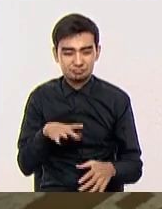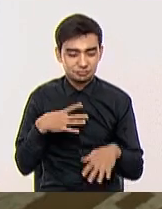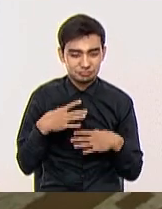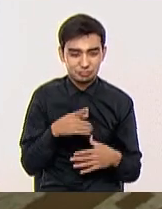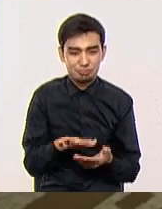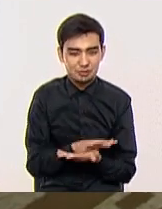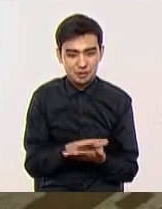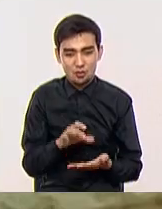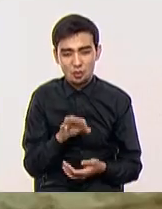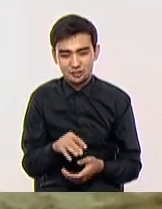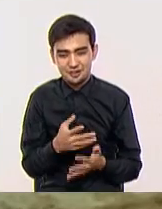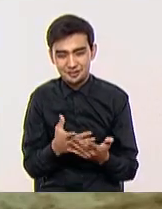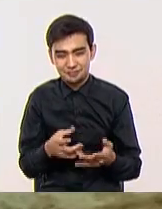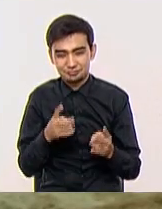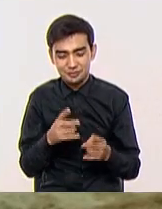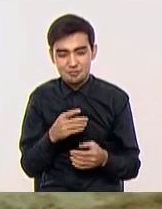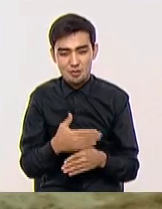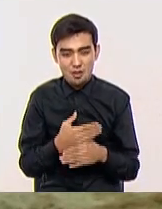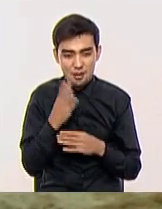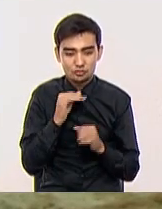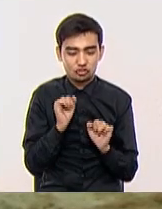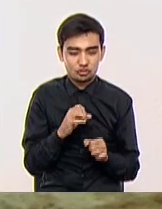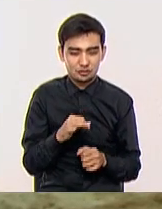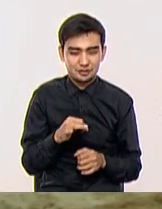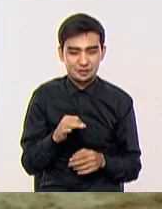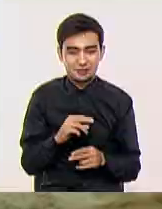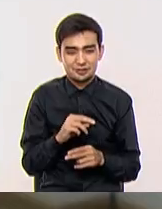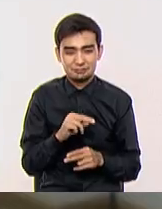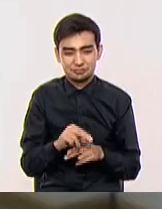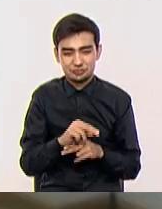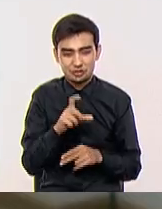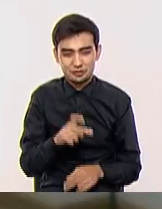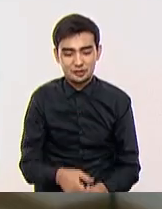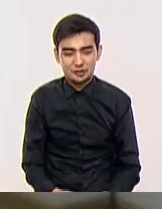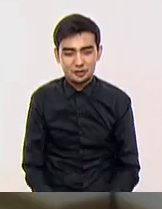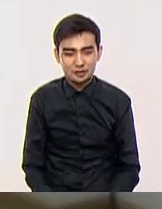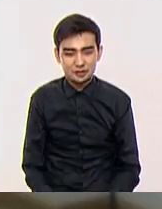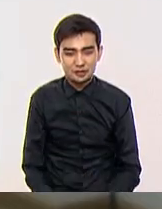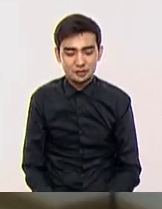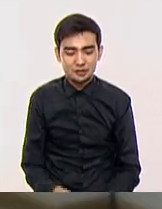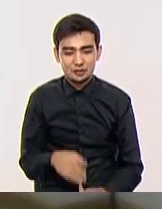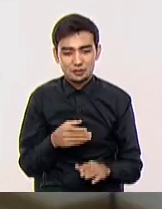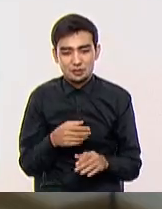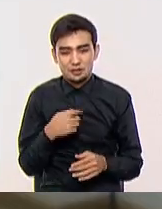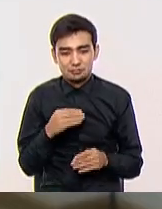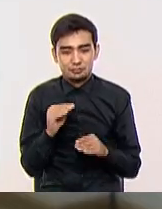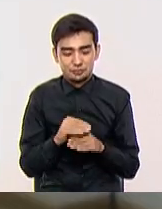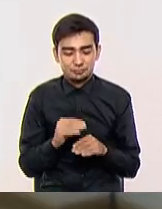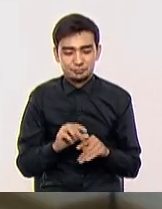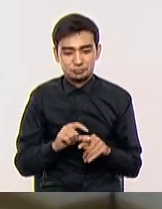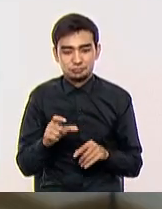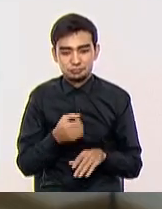бесплатные. От травм и других последствий помогает защититься инструктор. Дозировать нагрузку и каждый раз прибавлять.